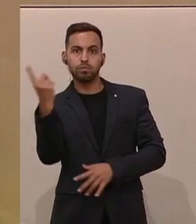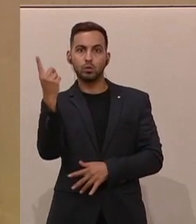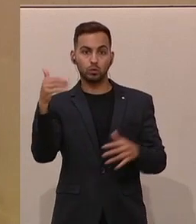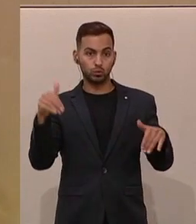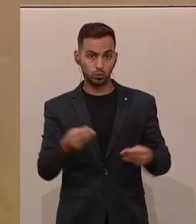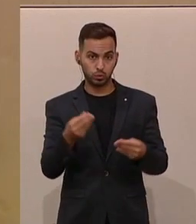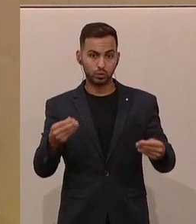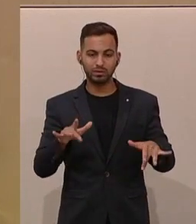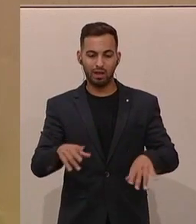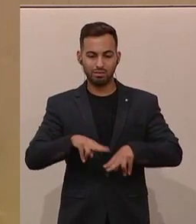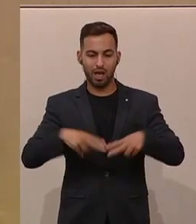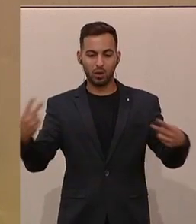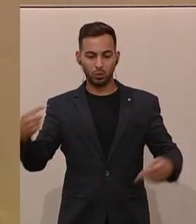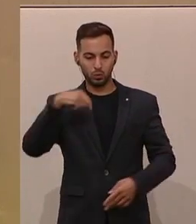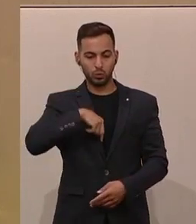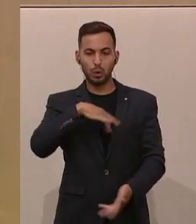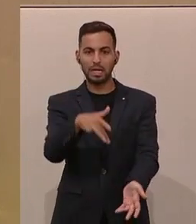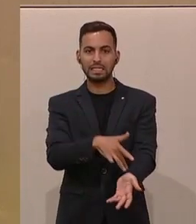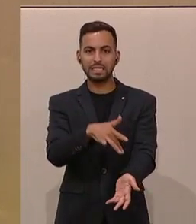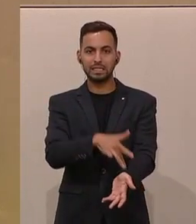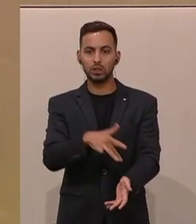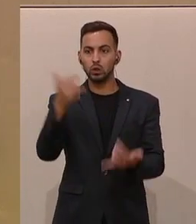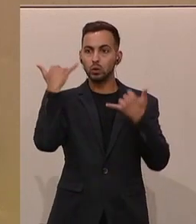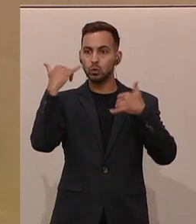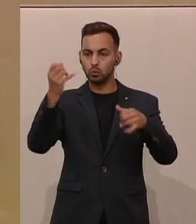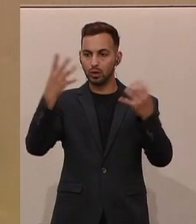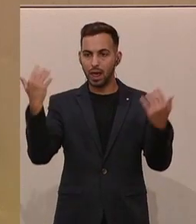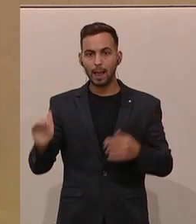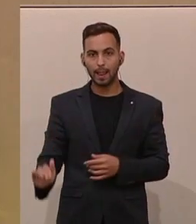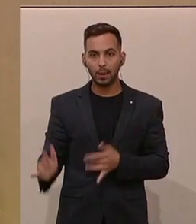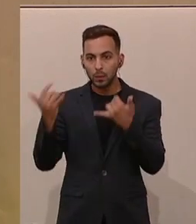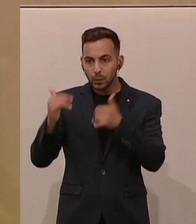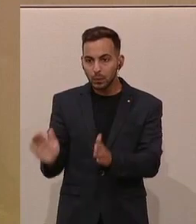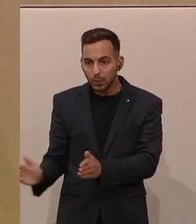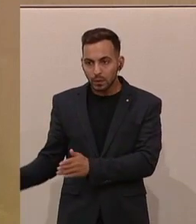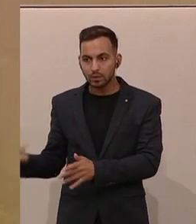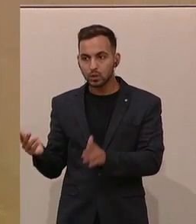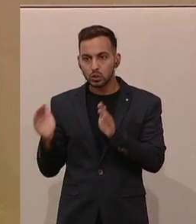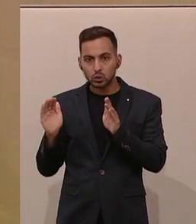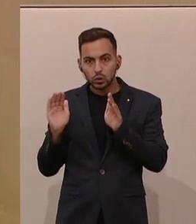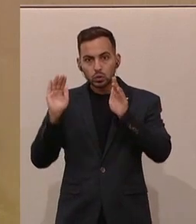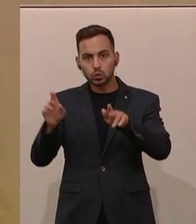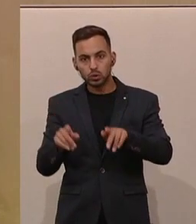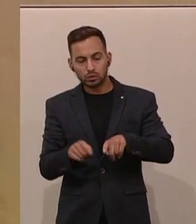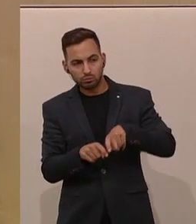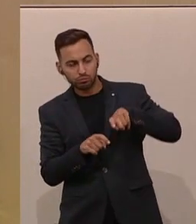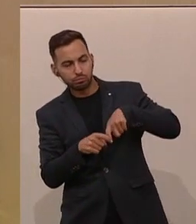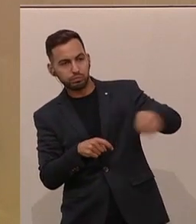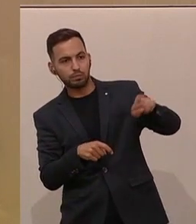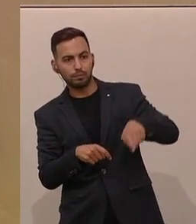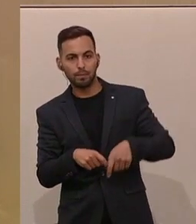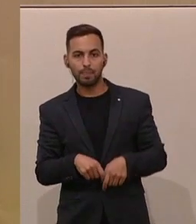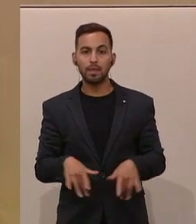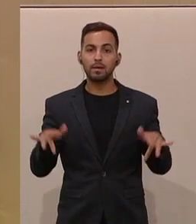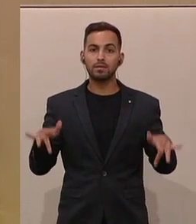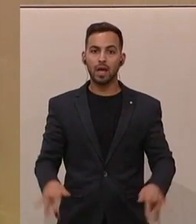des natürlichen Instinktes natürlich die Kühe ihre Kälber schützen. Und so, wie es im Skirecht die FIS-Regeln